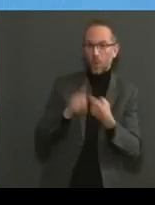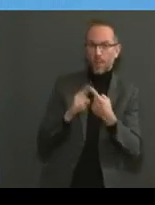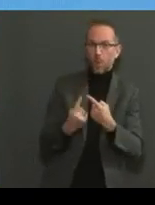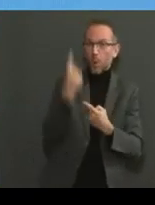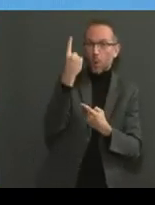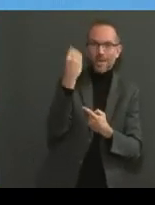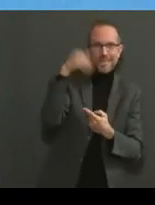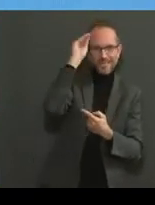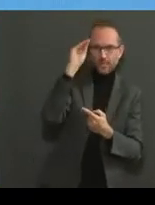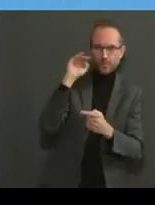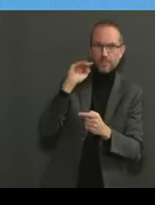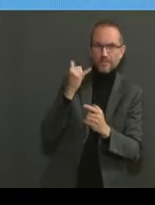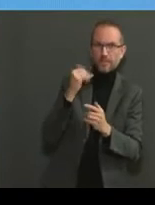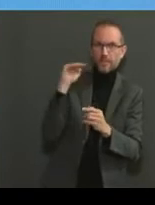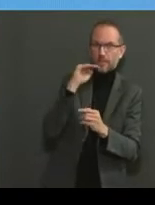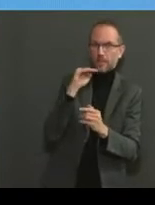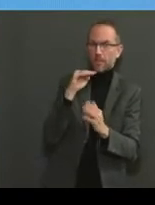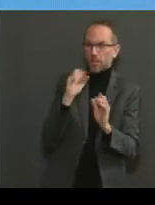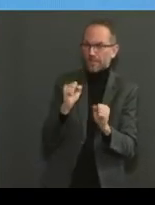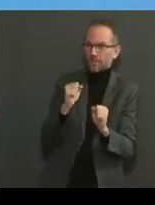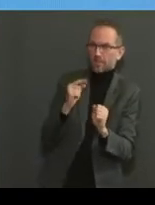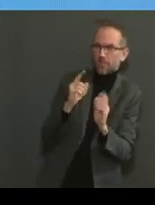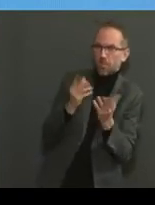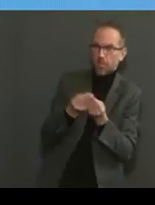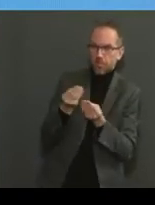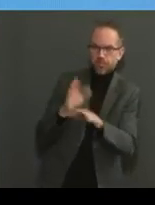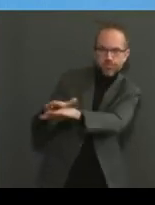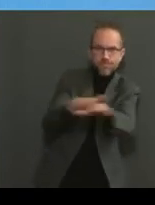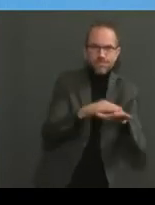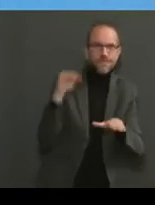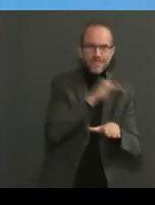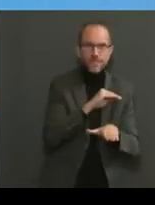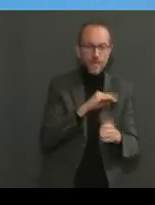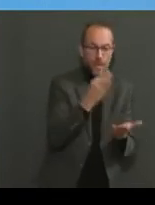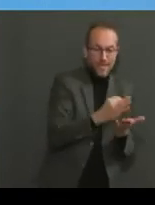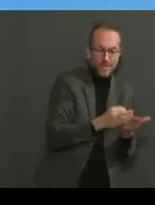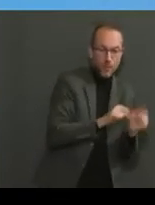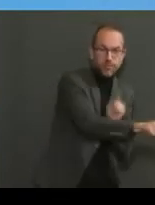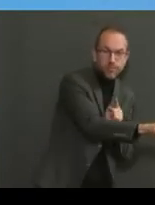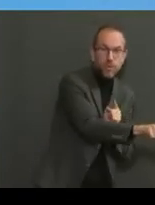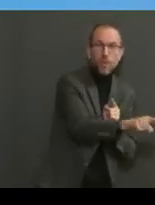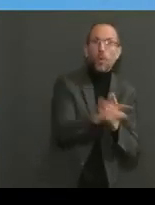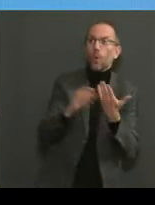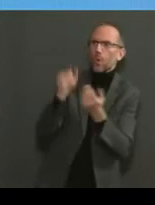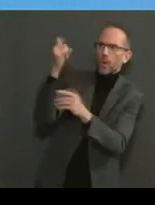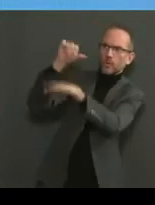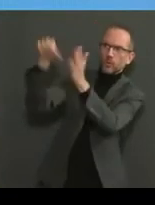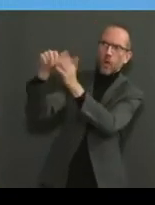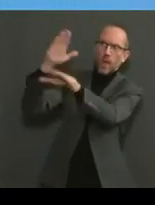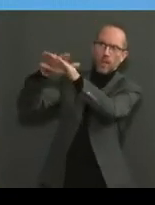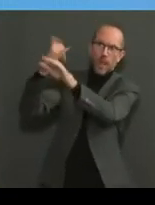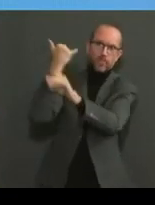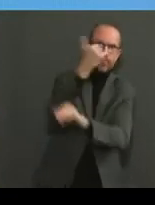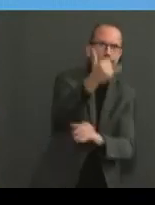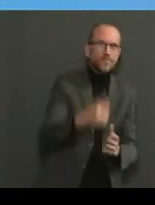centre d'appel, ainsi que ceux dont vous n'avez pas les coordonnées. C'est par exemple le cas des personnes